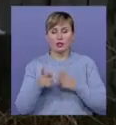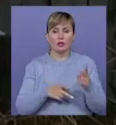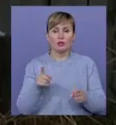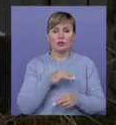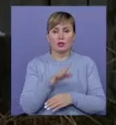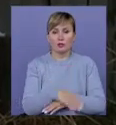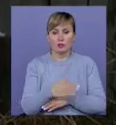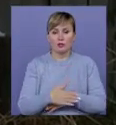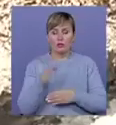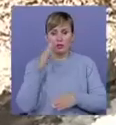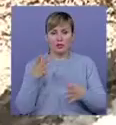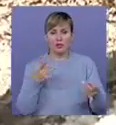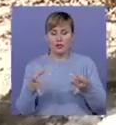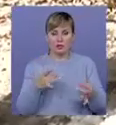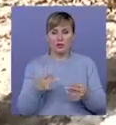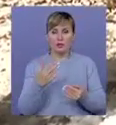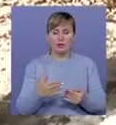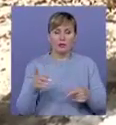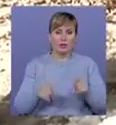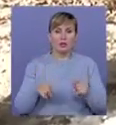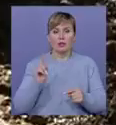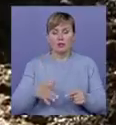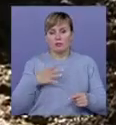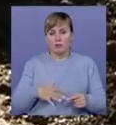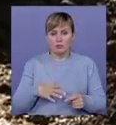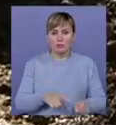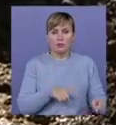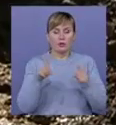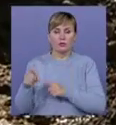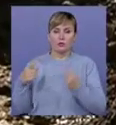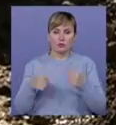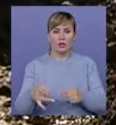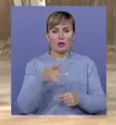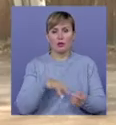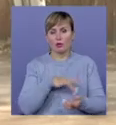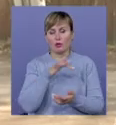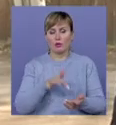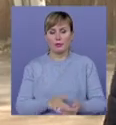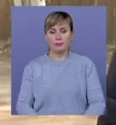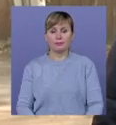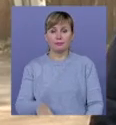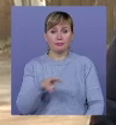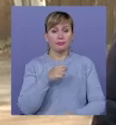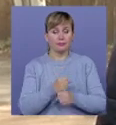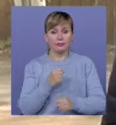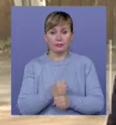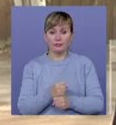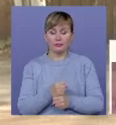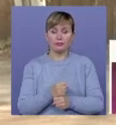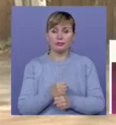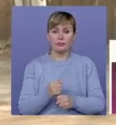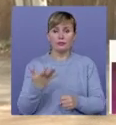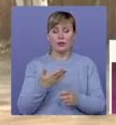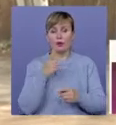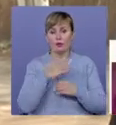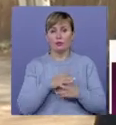из-за отсутствия живительной влаги летом им иногда даже приходится переезжать в другие районы города. Мы поставили за свой счет накопитель. Где-то это все в 100